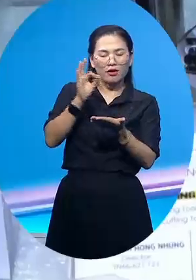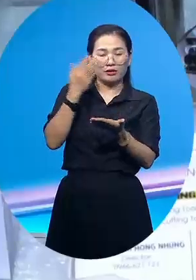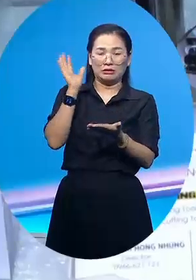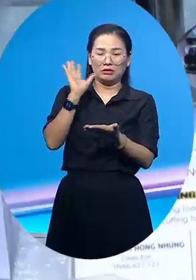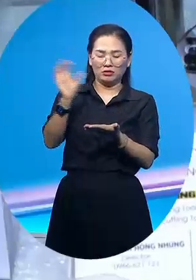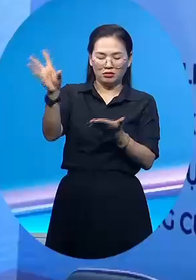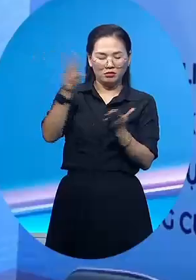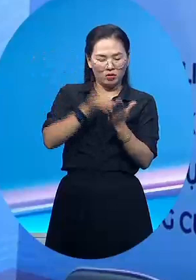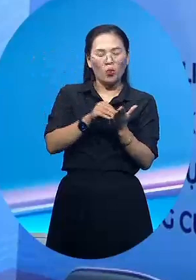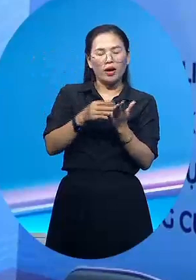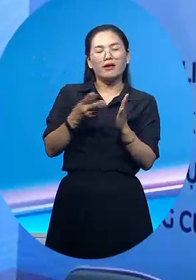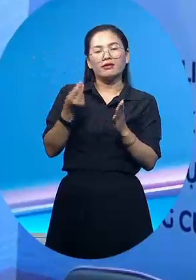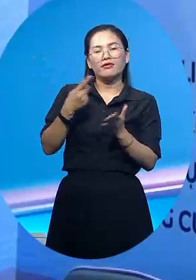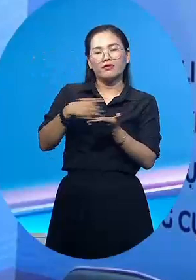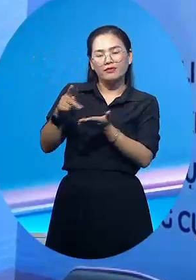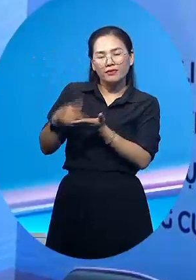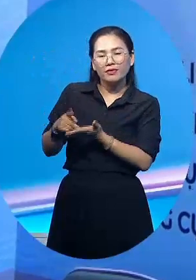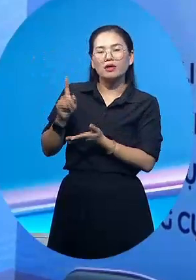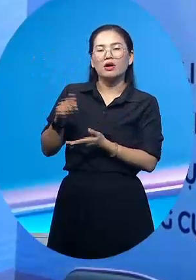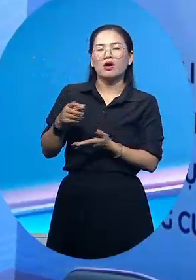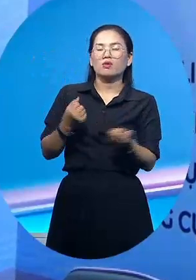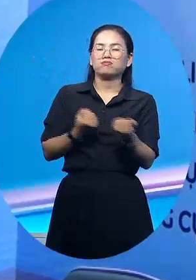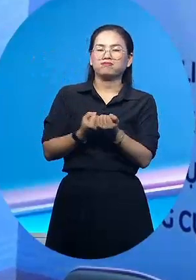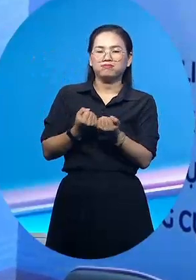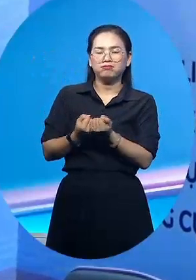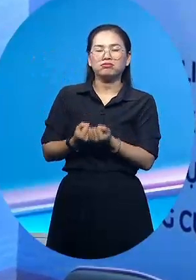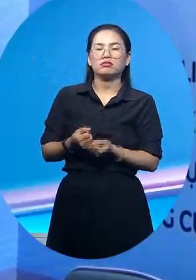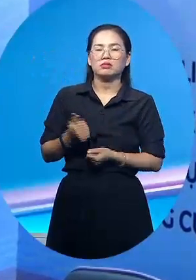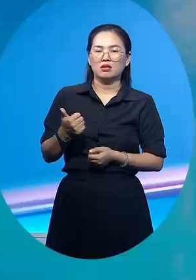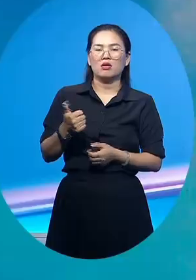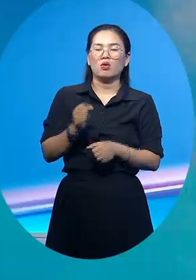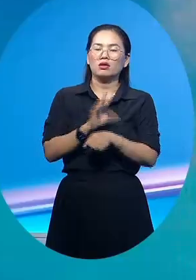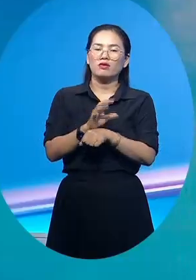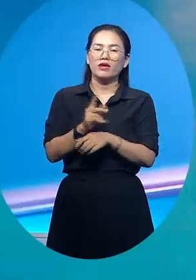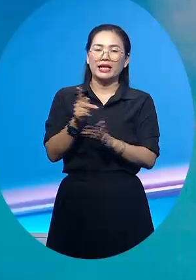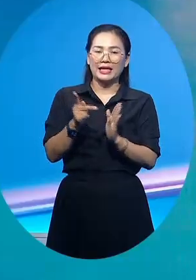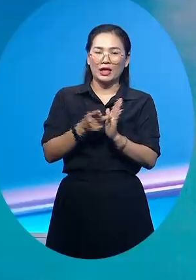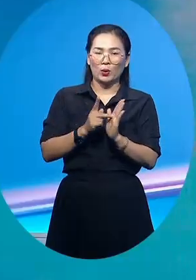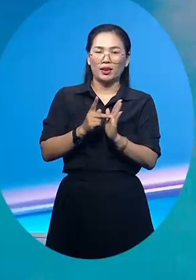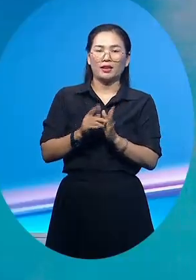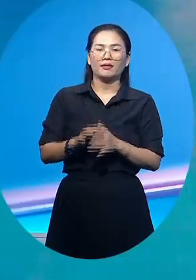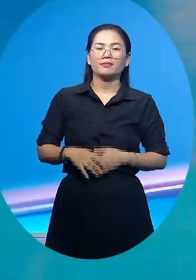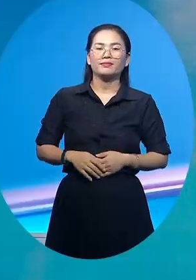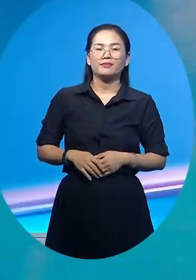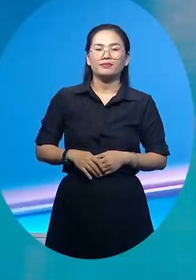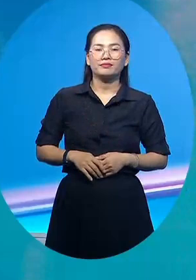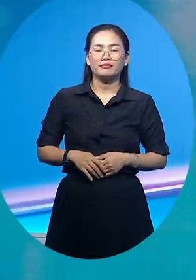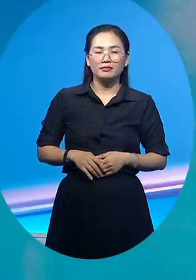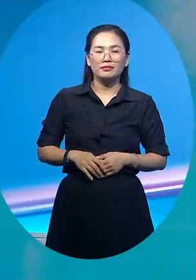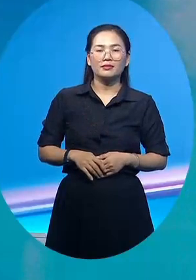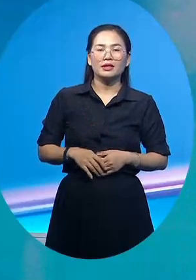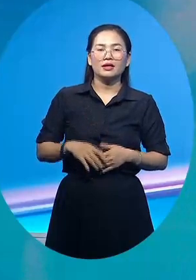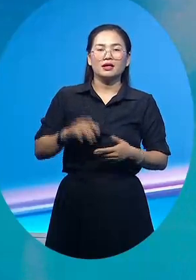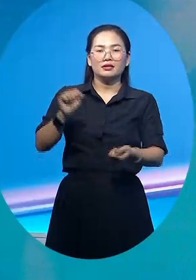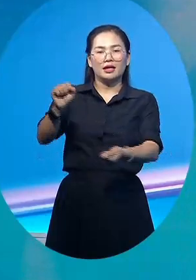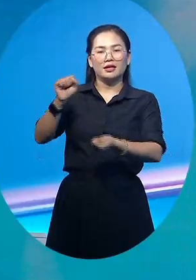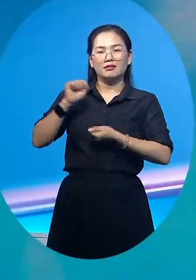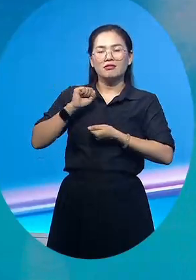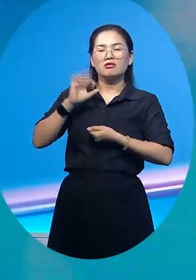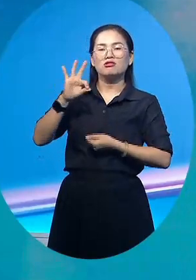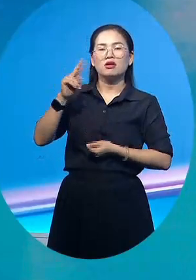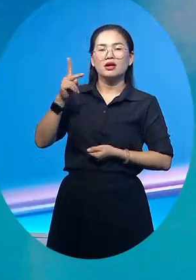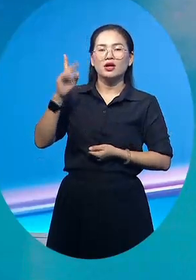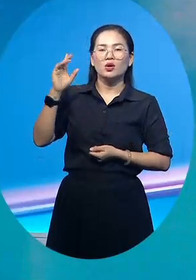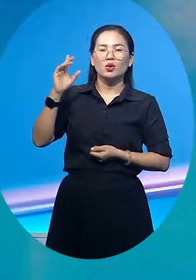và khuyến mãi theo từng đơn hàng hỗ trợ công nợ tư vấn kỹ thuật trong khuôn khổ giải thưởng Thương hiệu dẫn đầu Việt Nam